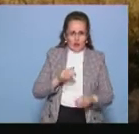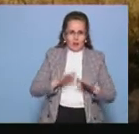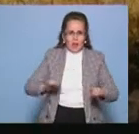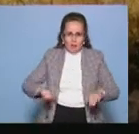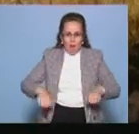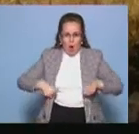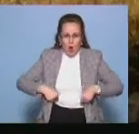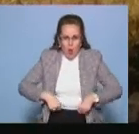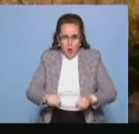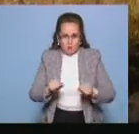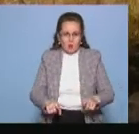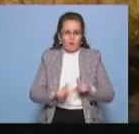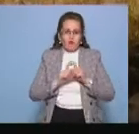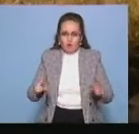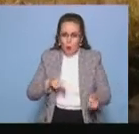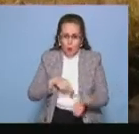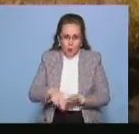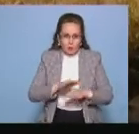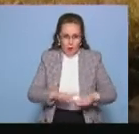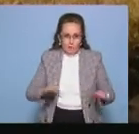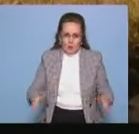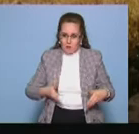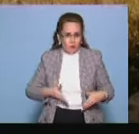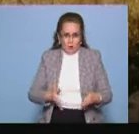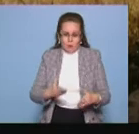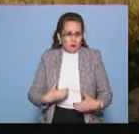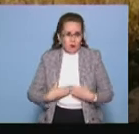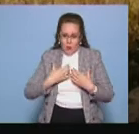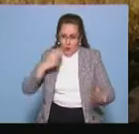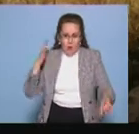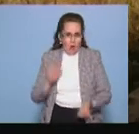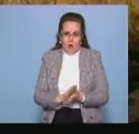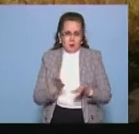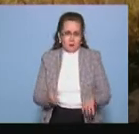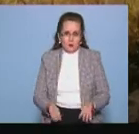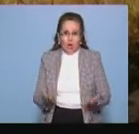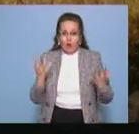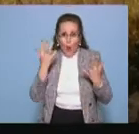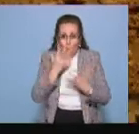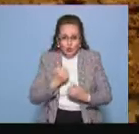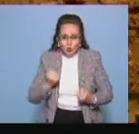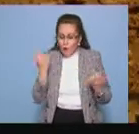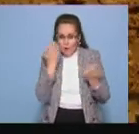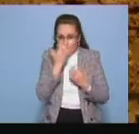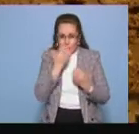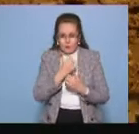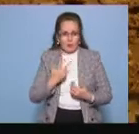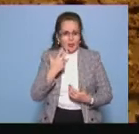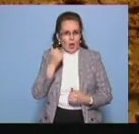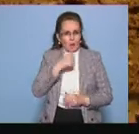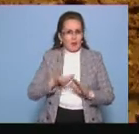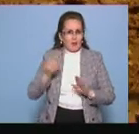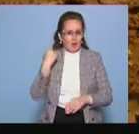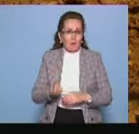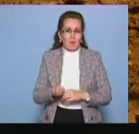колясках. В школу ходят ребятишки. По грязи. По грязи. Да их ночью ведь не видно. 3 года назад появился